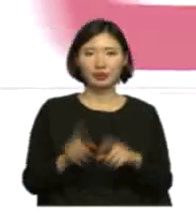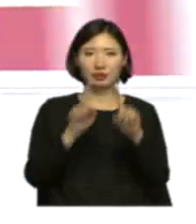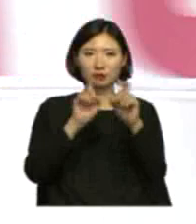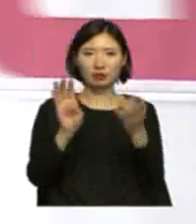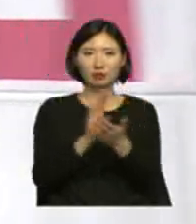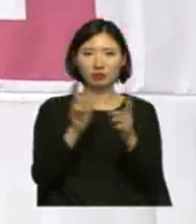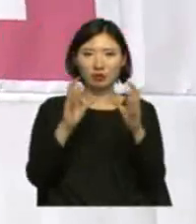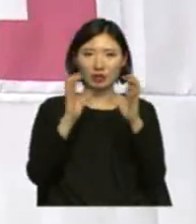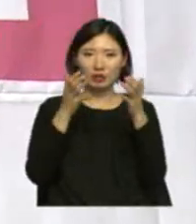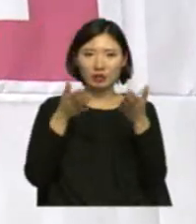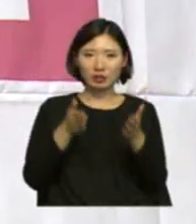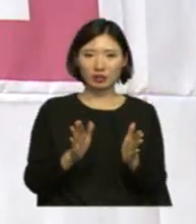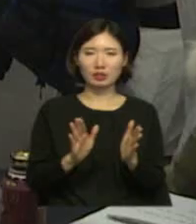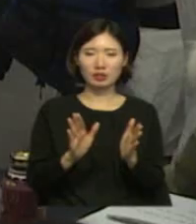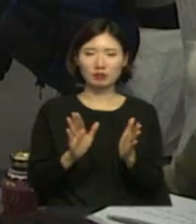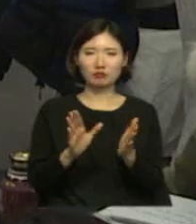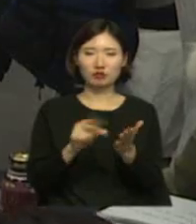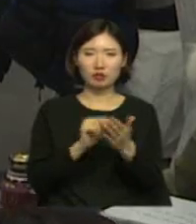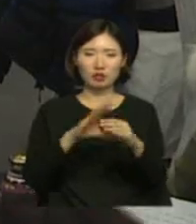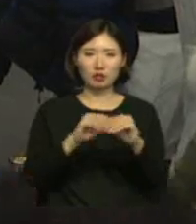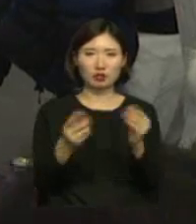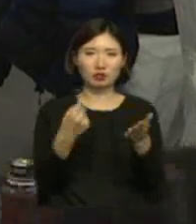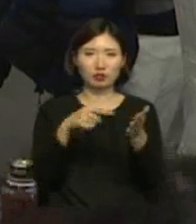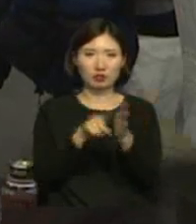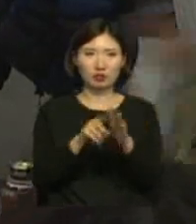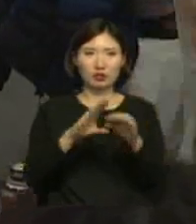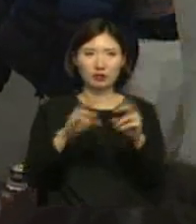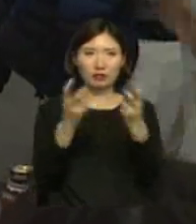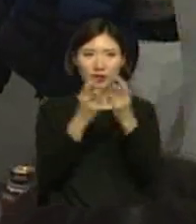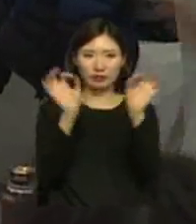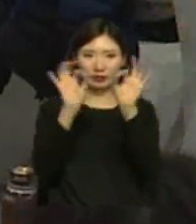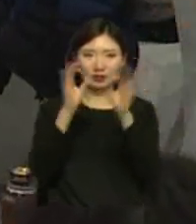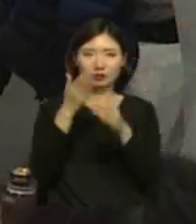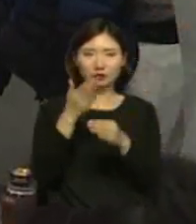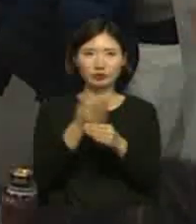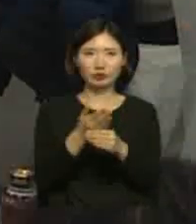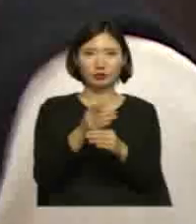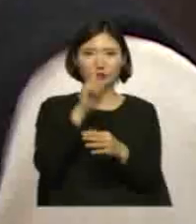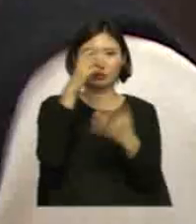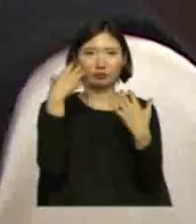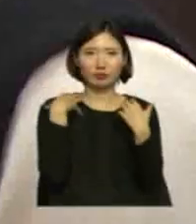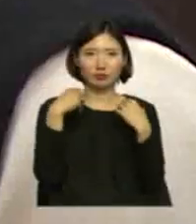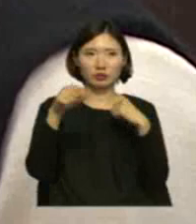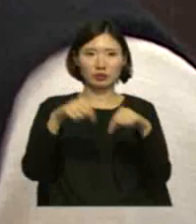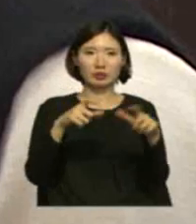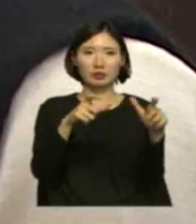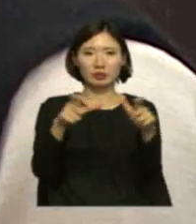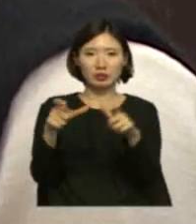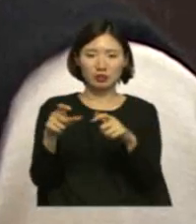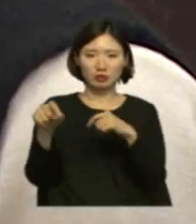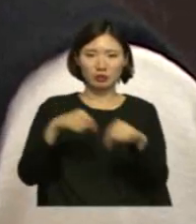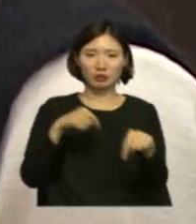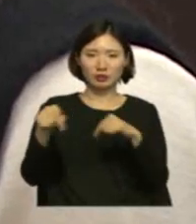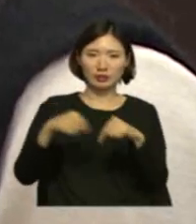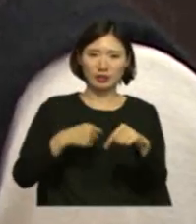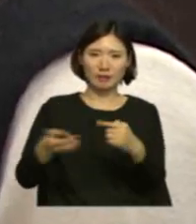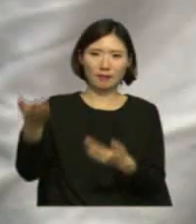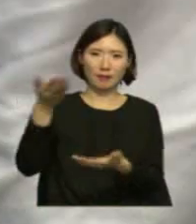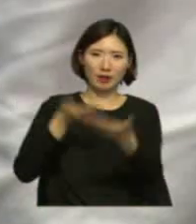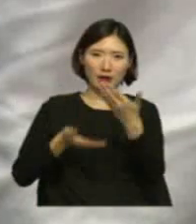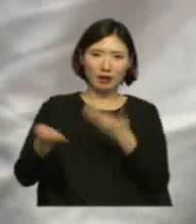성북구가 저출산 문제를 해결하기 위한 해법 찾기에 나섰습니다. 정부와 지자체가 각종 정책을 쏟아내고